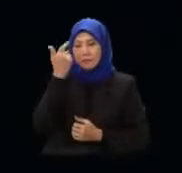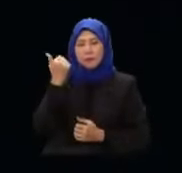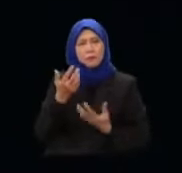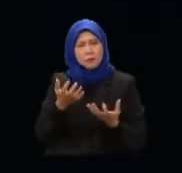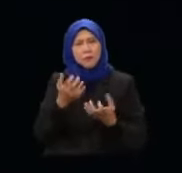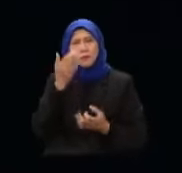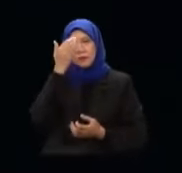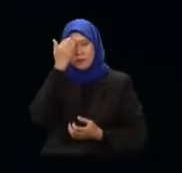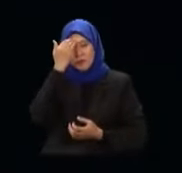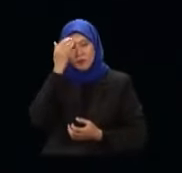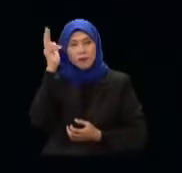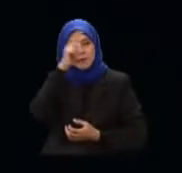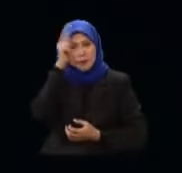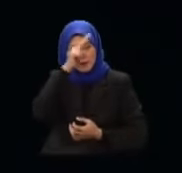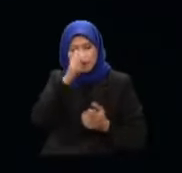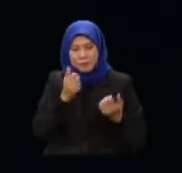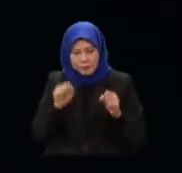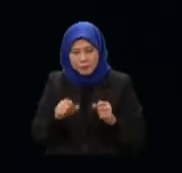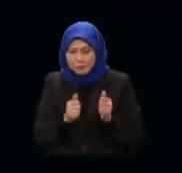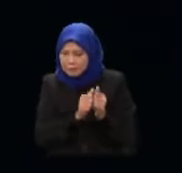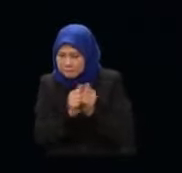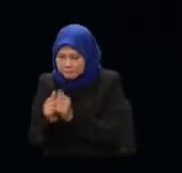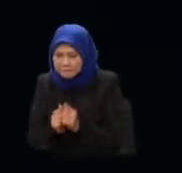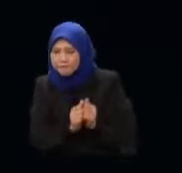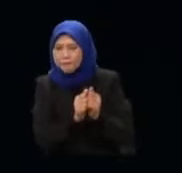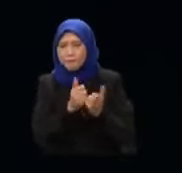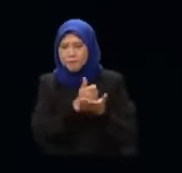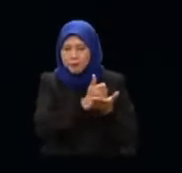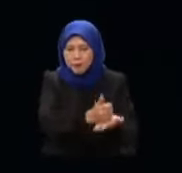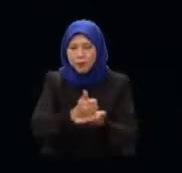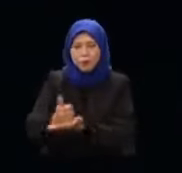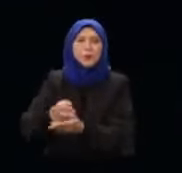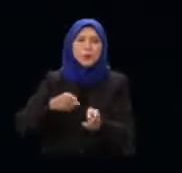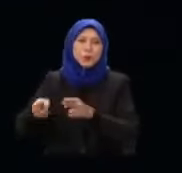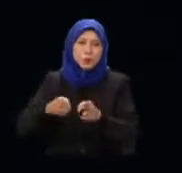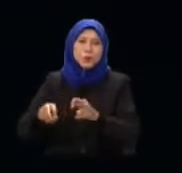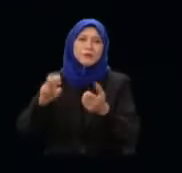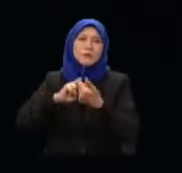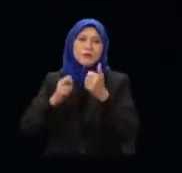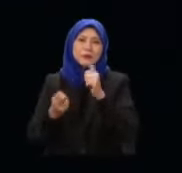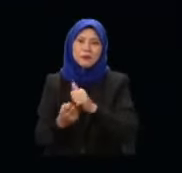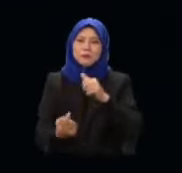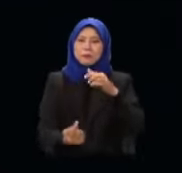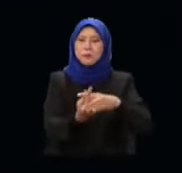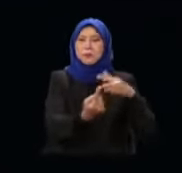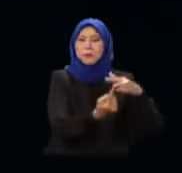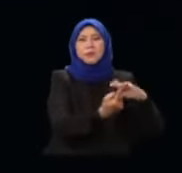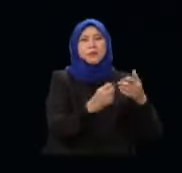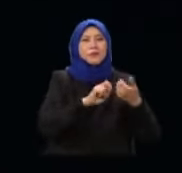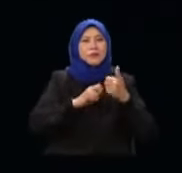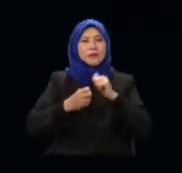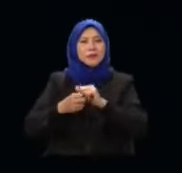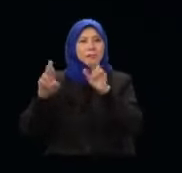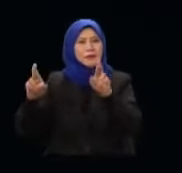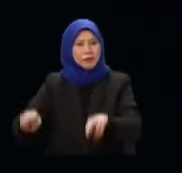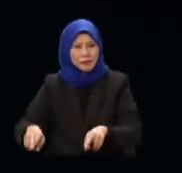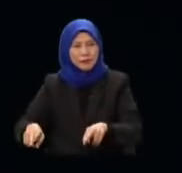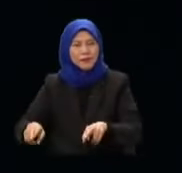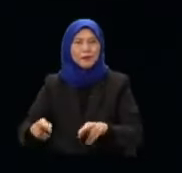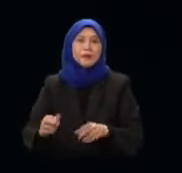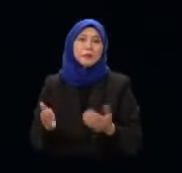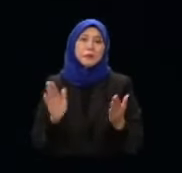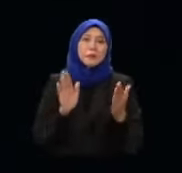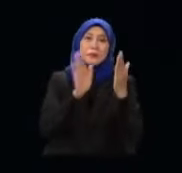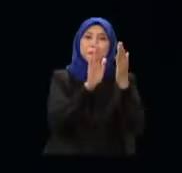kerajaan memahami kerajaan bersama ne untuk membantu menguruskan masalah yang sedang dihadapi oleh rakyat dalam pada kita berada